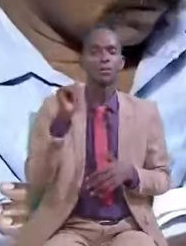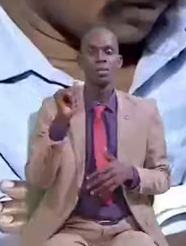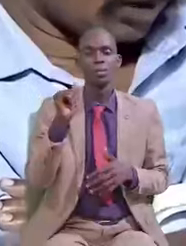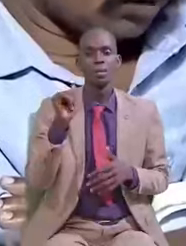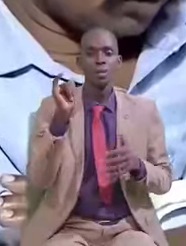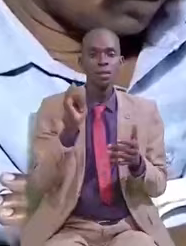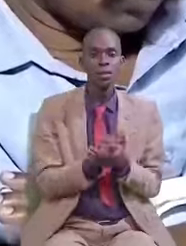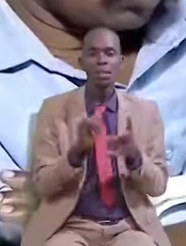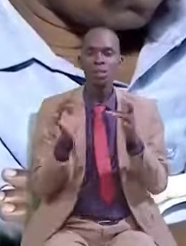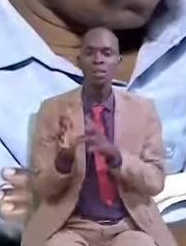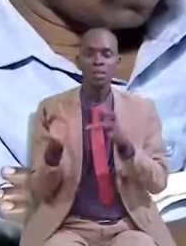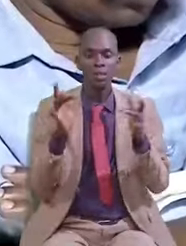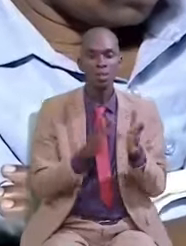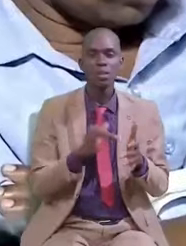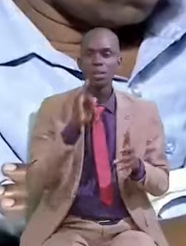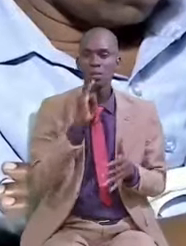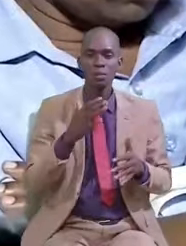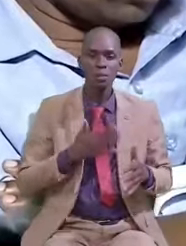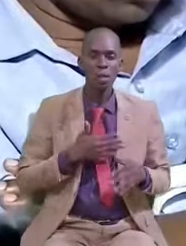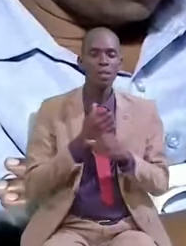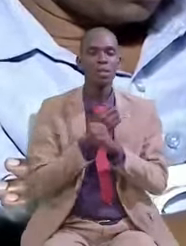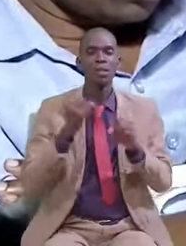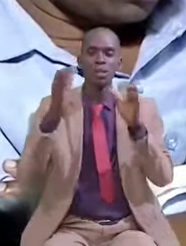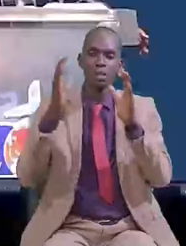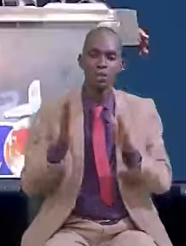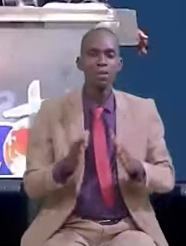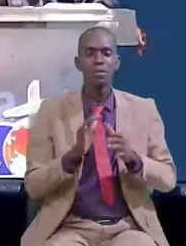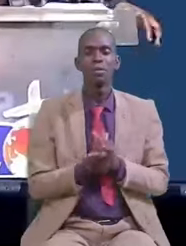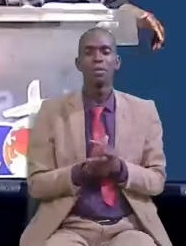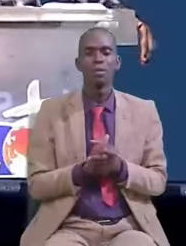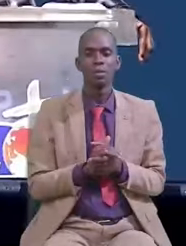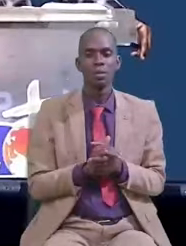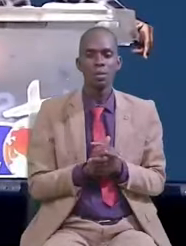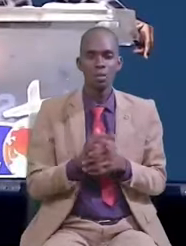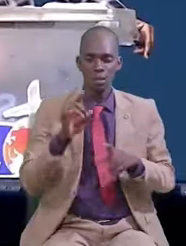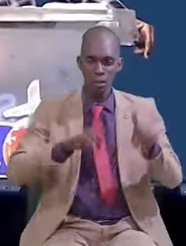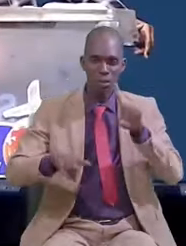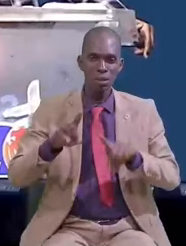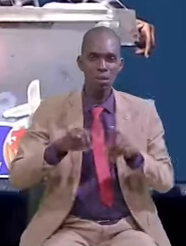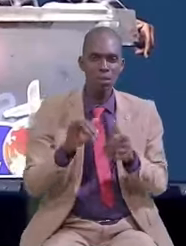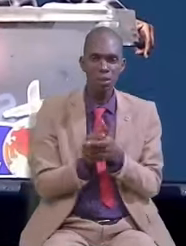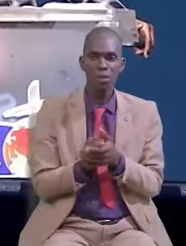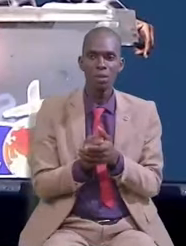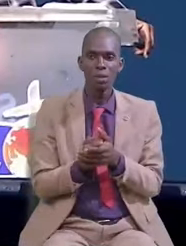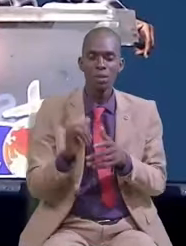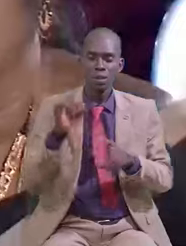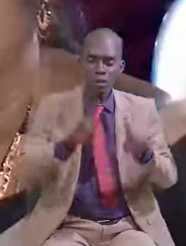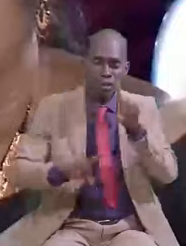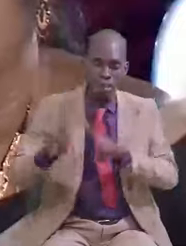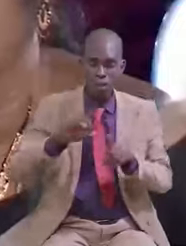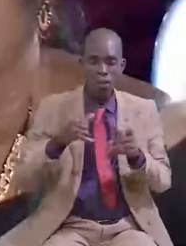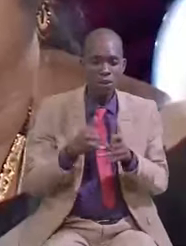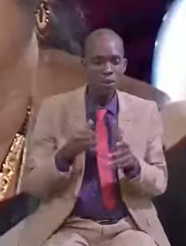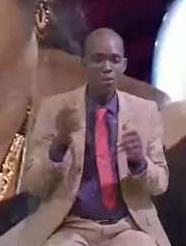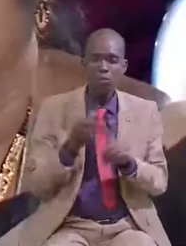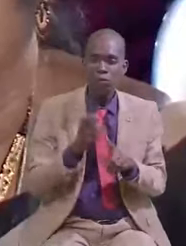que Jésus est mon sauveur. Il faut dire cela. Il faut dire cela. De tout